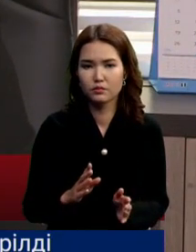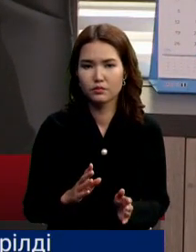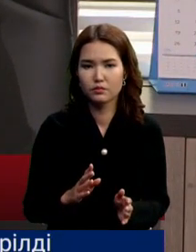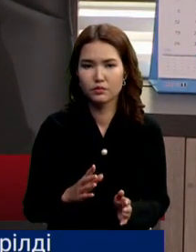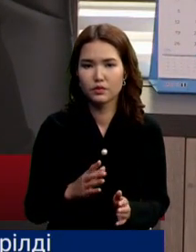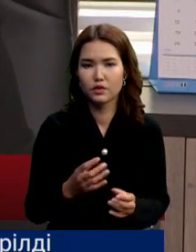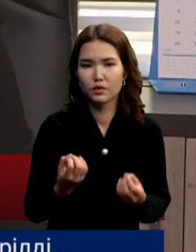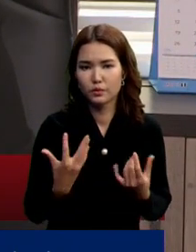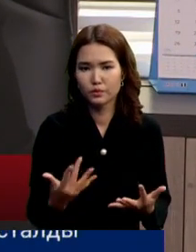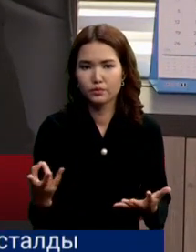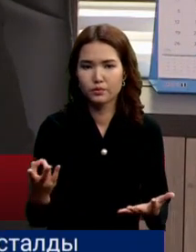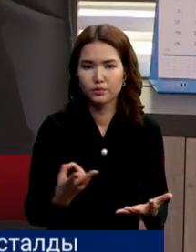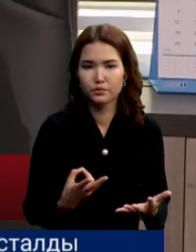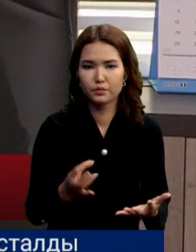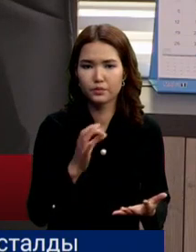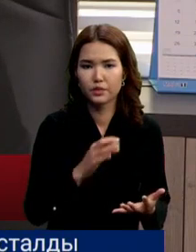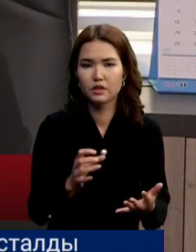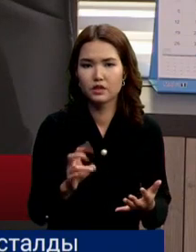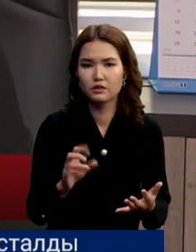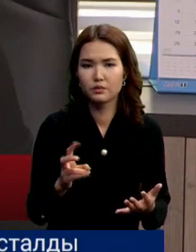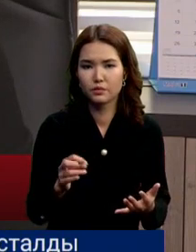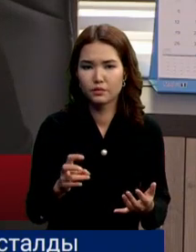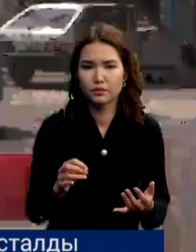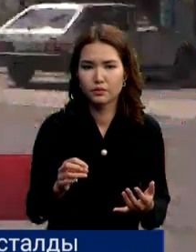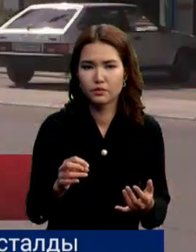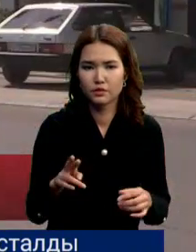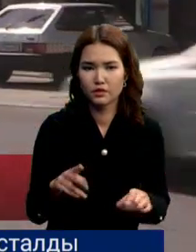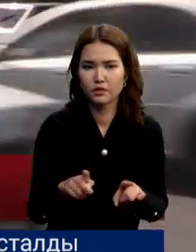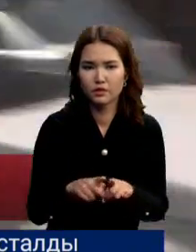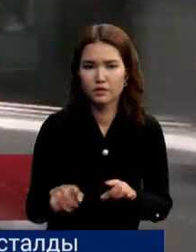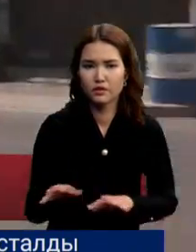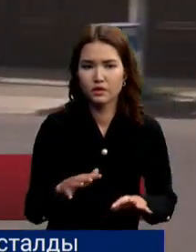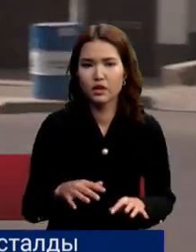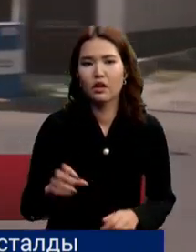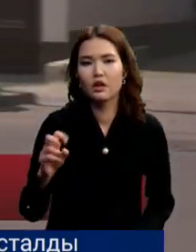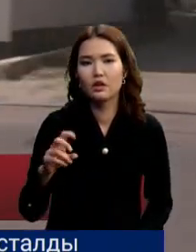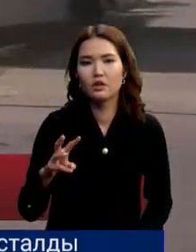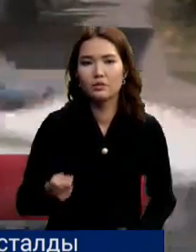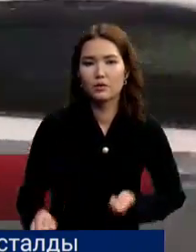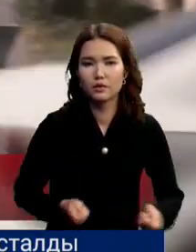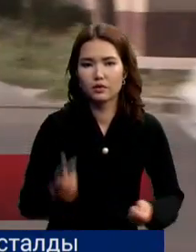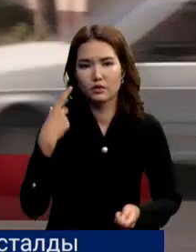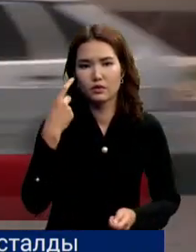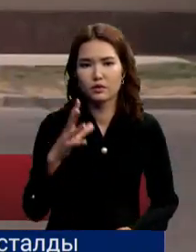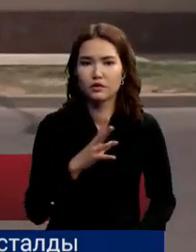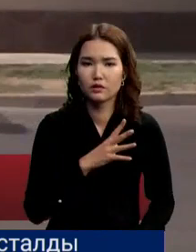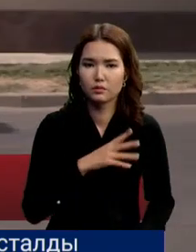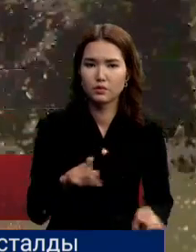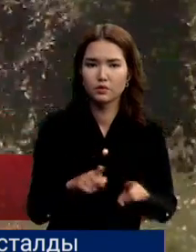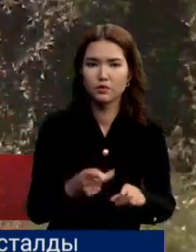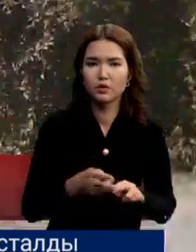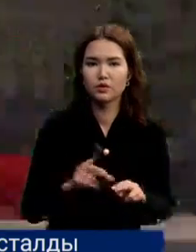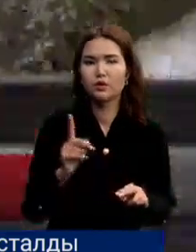такой низкой тарификации, физически не могут осуществлять свои обязательства. Акимат Шымкента ничего лучше не придумал, как спасти компании за